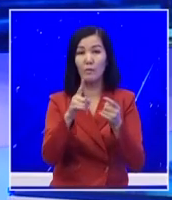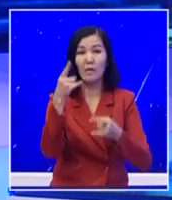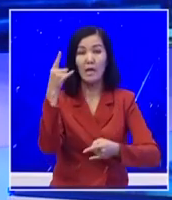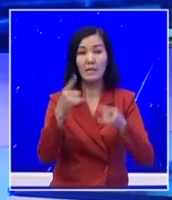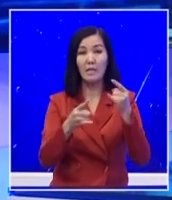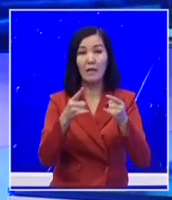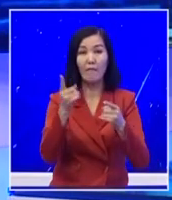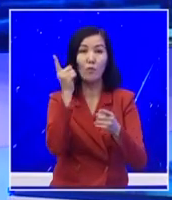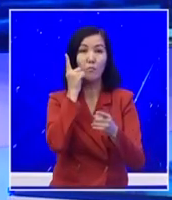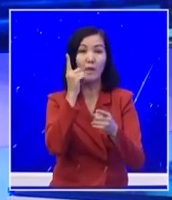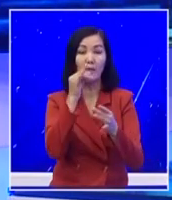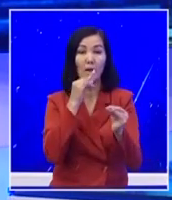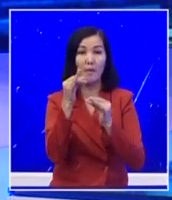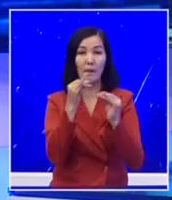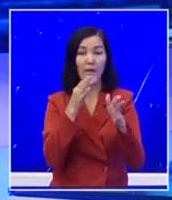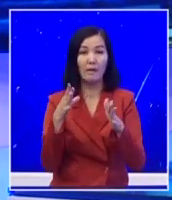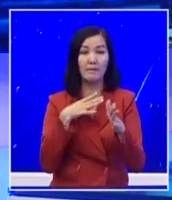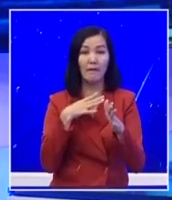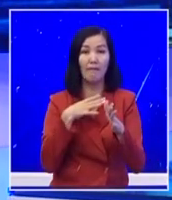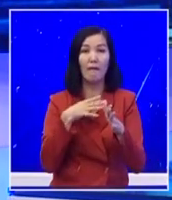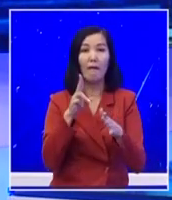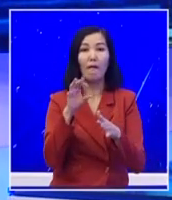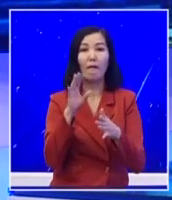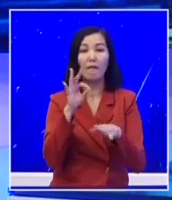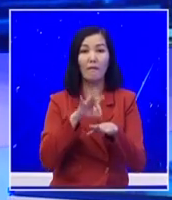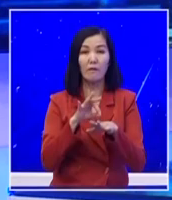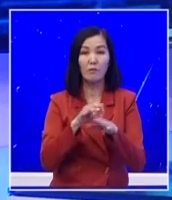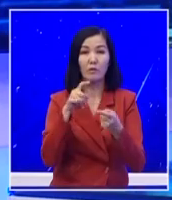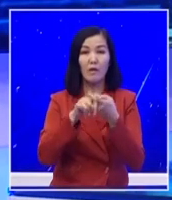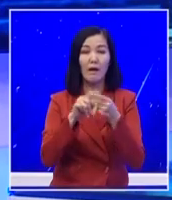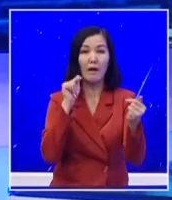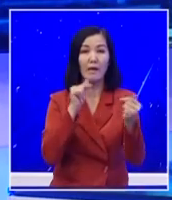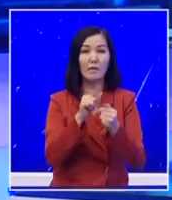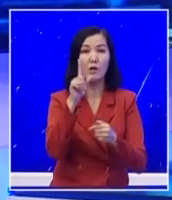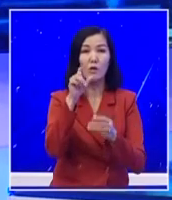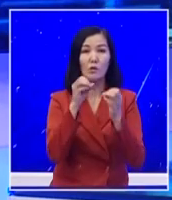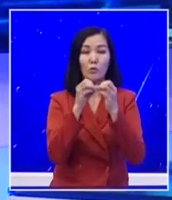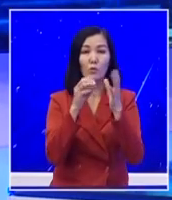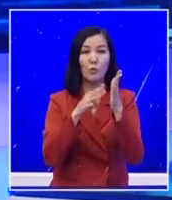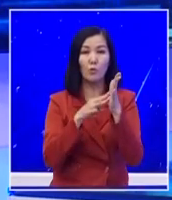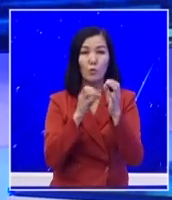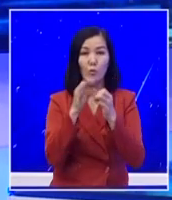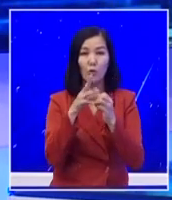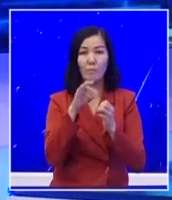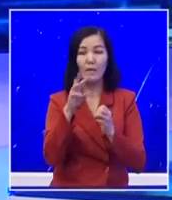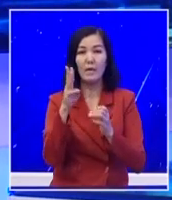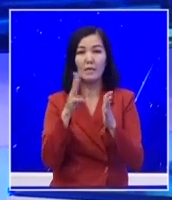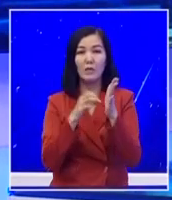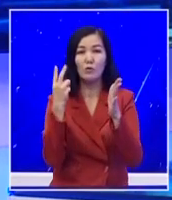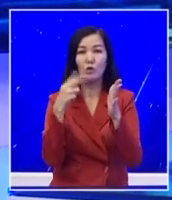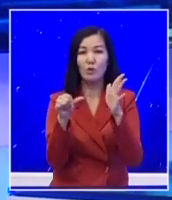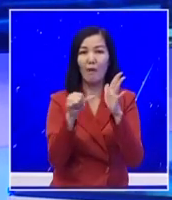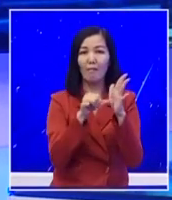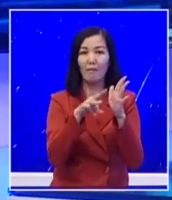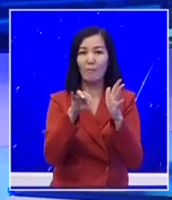байланысады. Денсаулық сақтау министрінің айтуынша, коронавирус инфекциясына қарсы күреске 114 миллиард